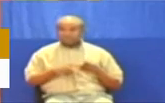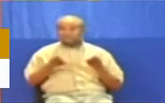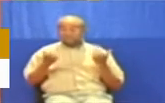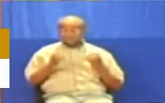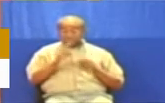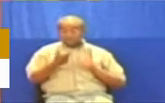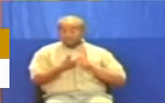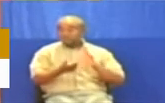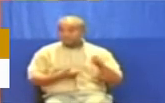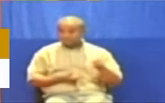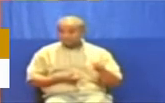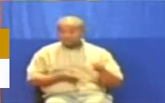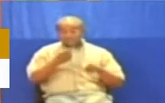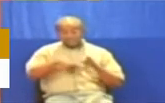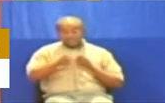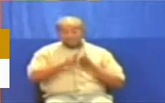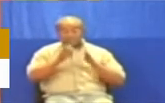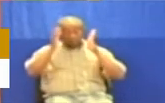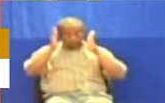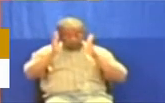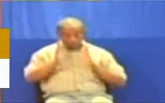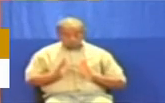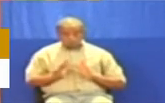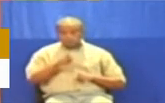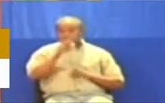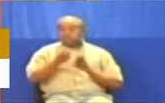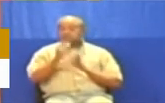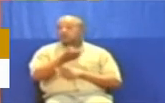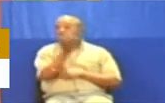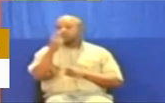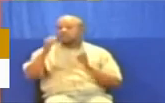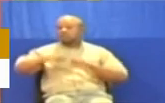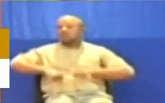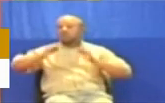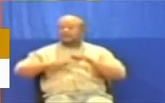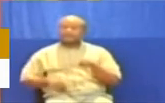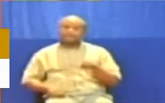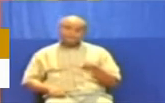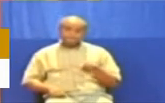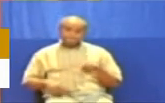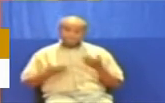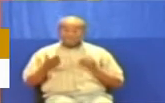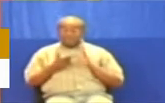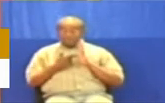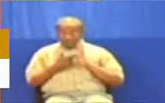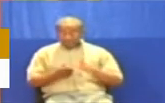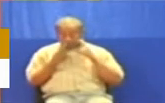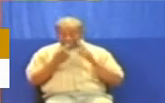inaonyesha ni makatibu wakuu watupu na watu wengine wenye mamlaka mazito, ukienda 9G,